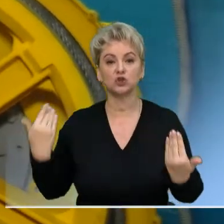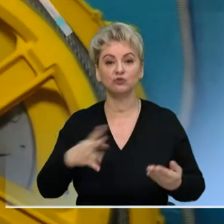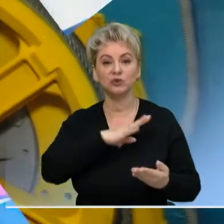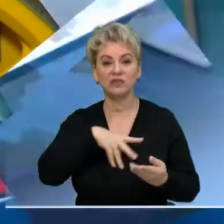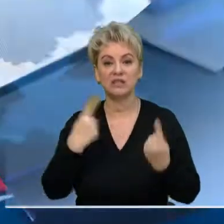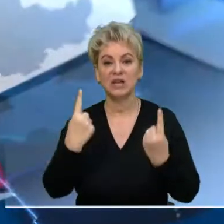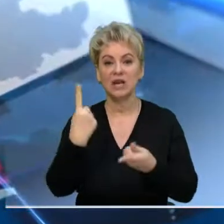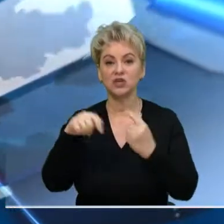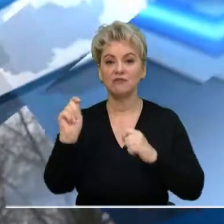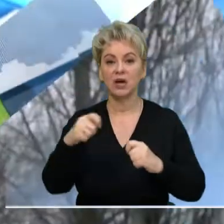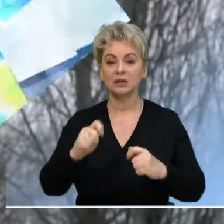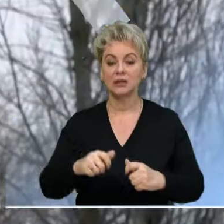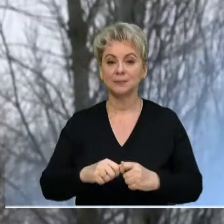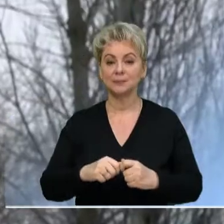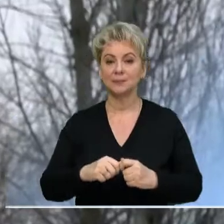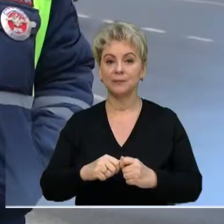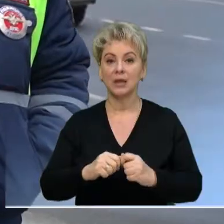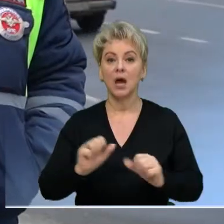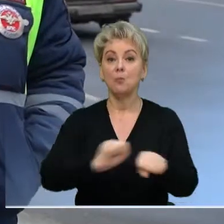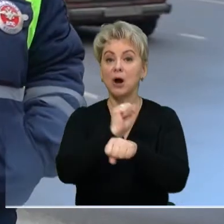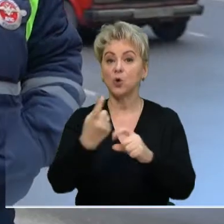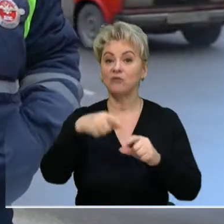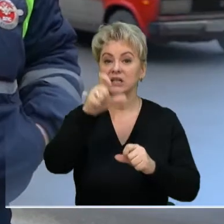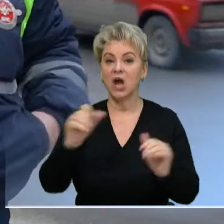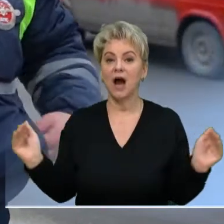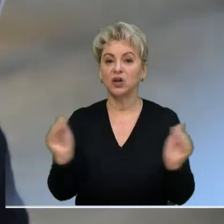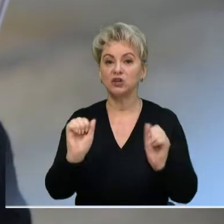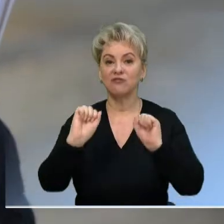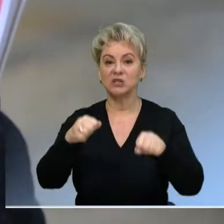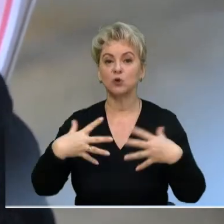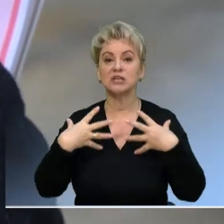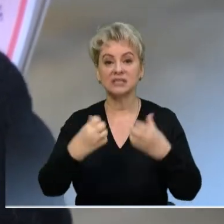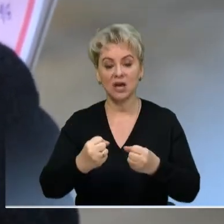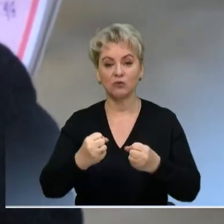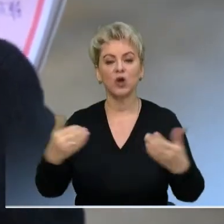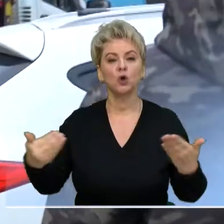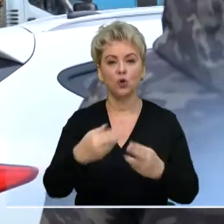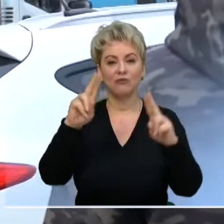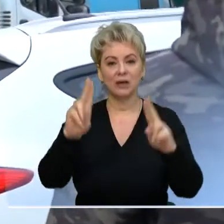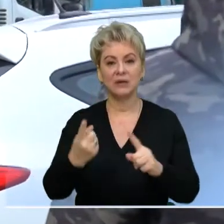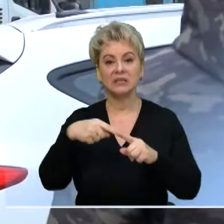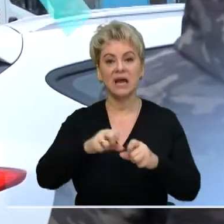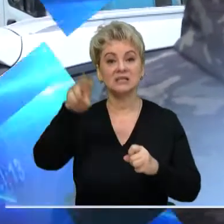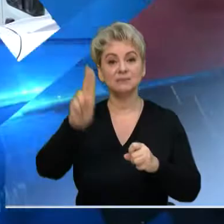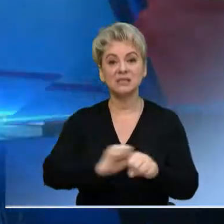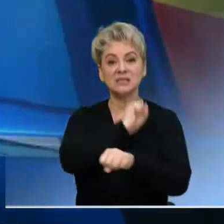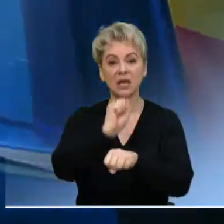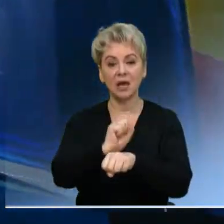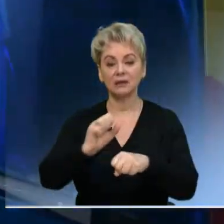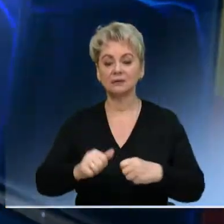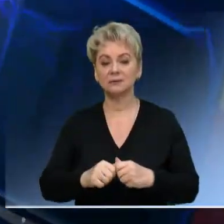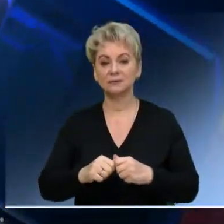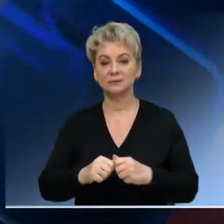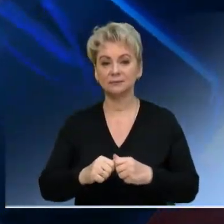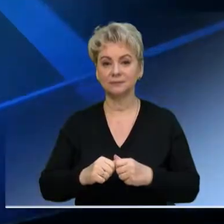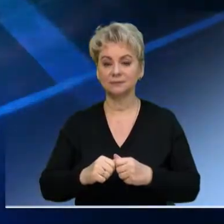ветераны Великой Отечественной. Парковка для людей с ограниченными возможностями здоровья. Новые правила для спецстоянок.